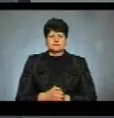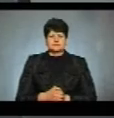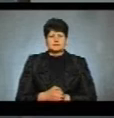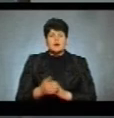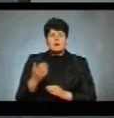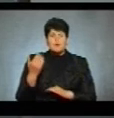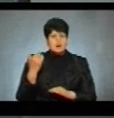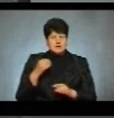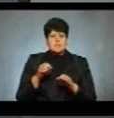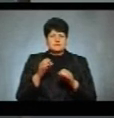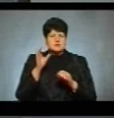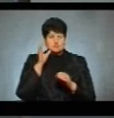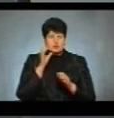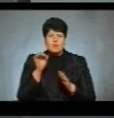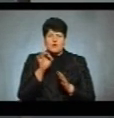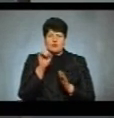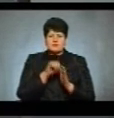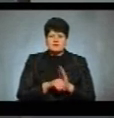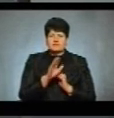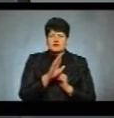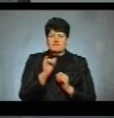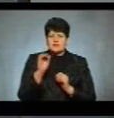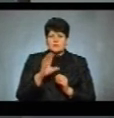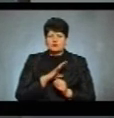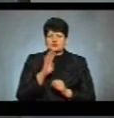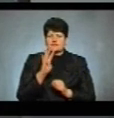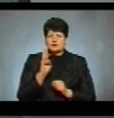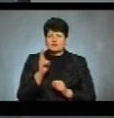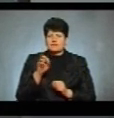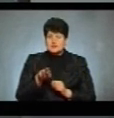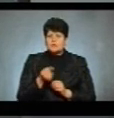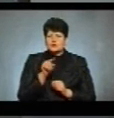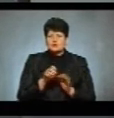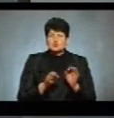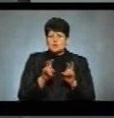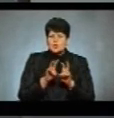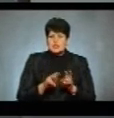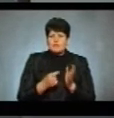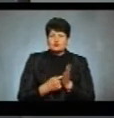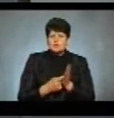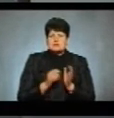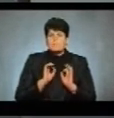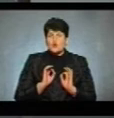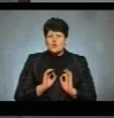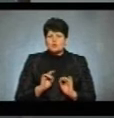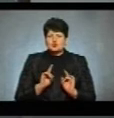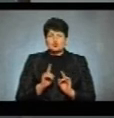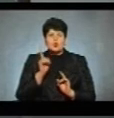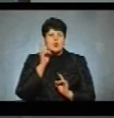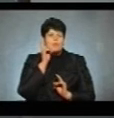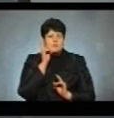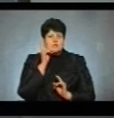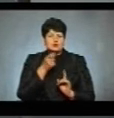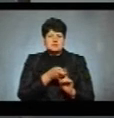Попереднє слухання у справі про вбивство Віталія Ващенка відбулося 4 квітня. Тоді суд розглядав докази прокурора щодо мобільного зв'язку